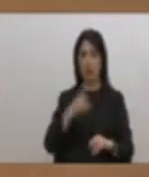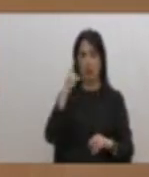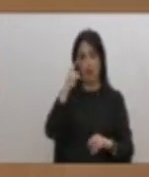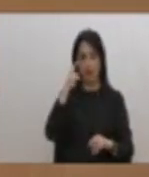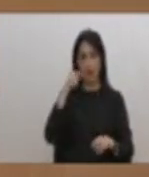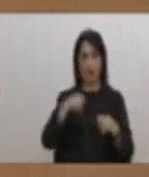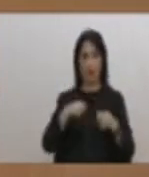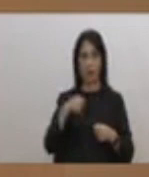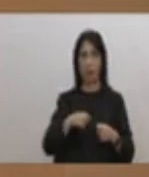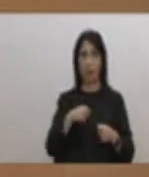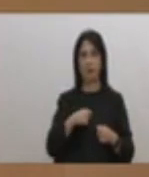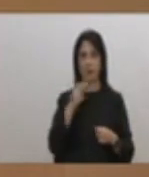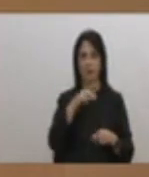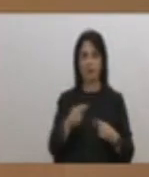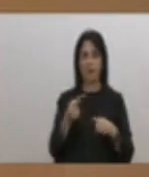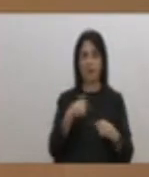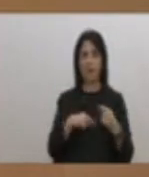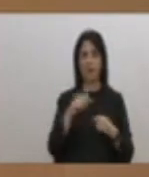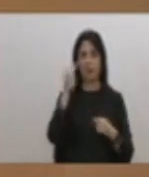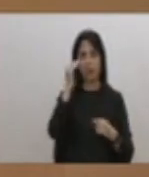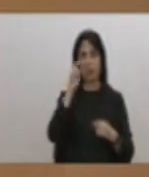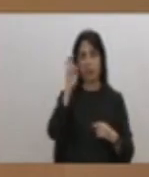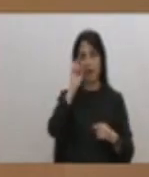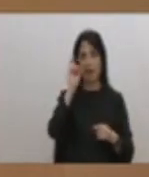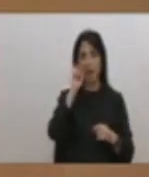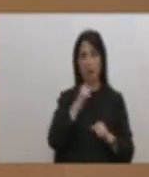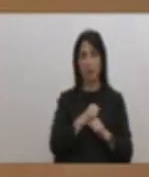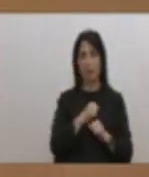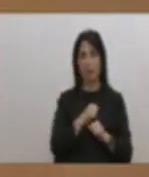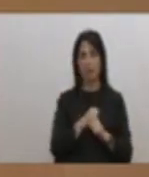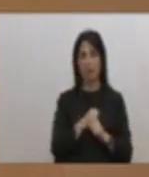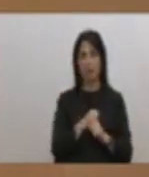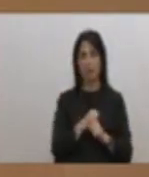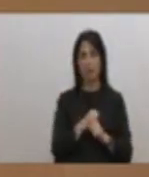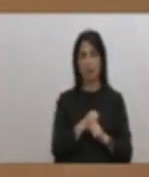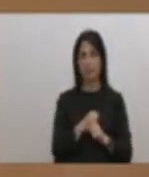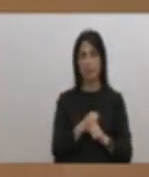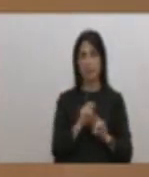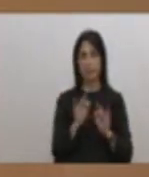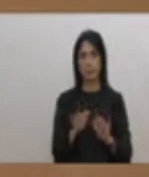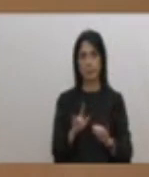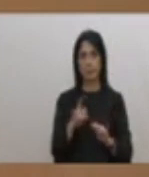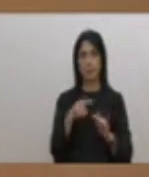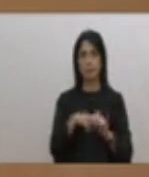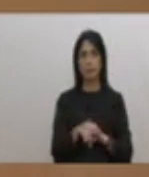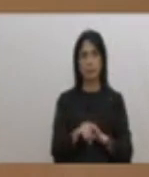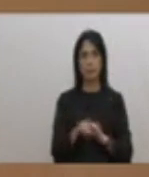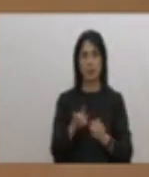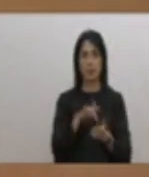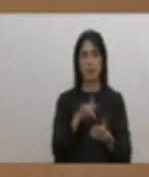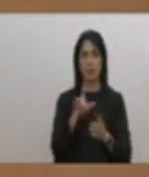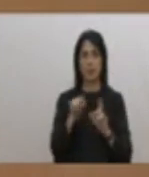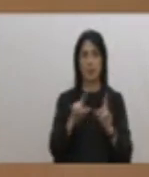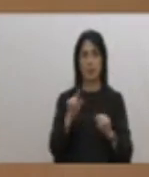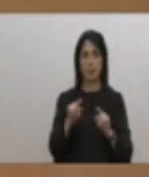თავხედობა და გვადანაშაულებთ, თითქოს ხელისუფლება აკეთებს საქმეს, რის გამოც მოქალაქეები მიდიან